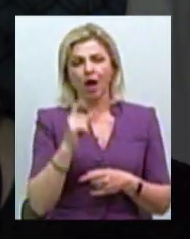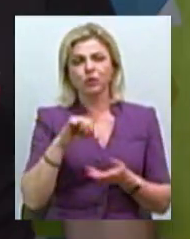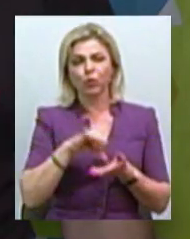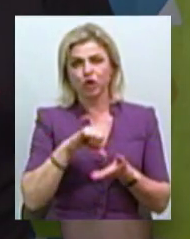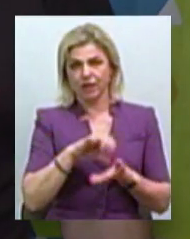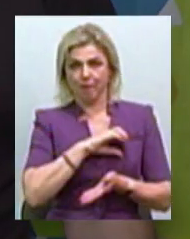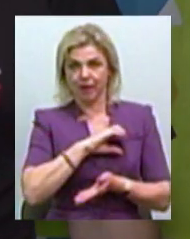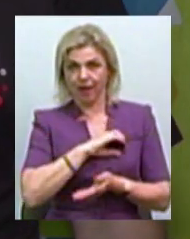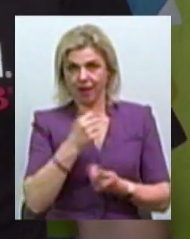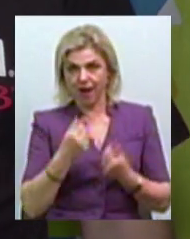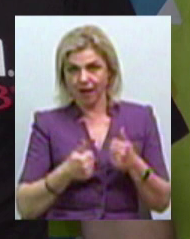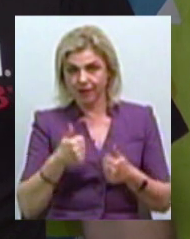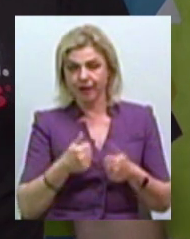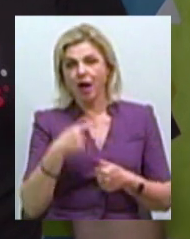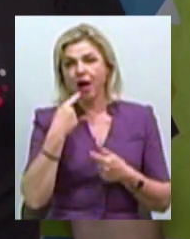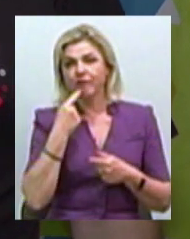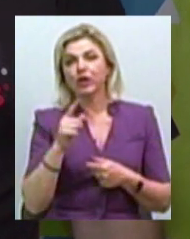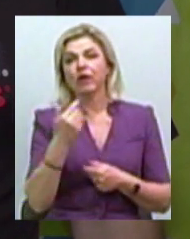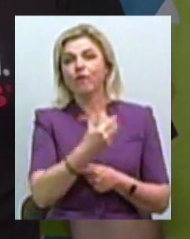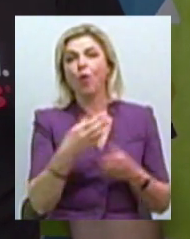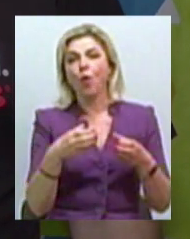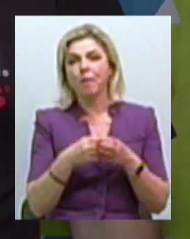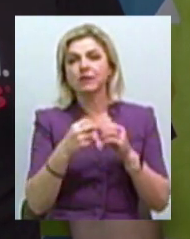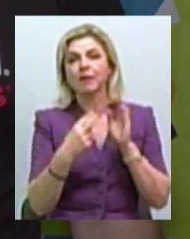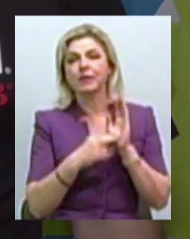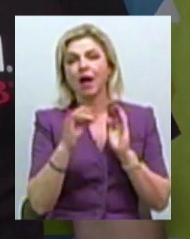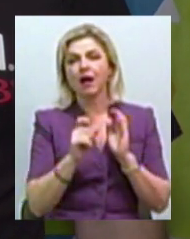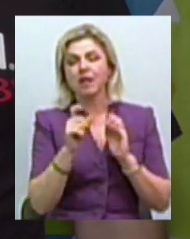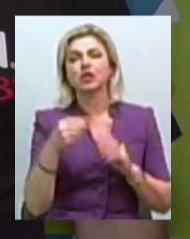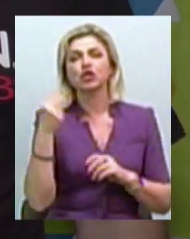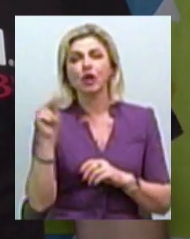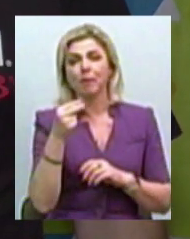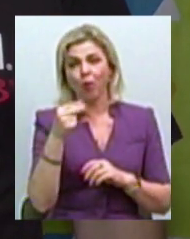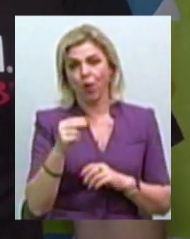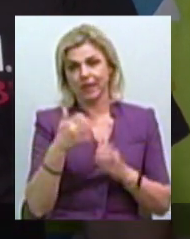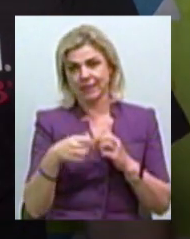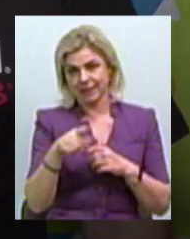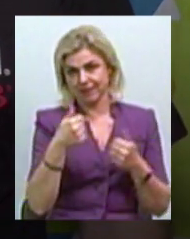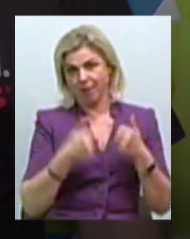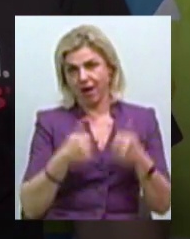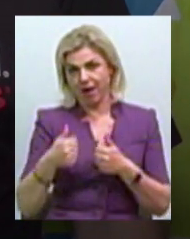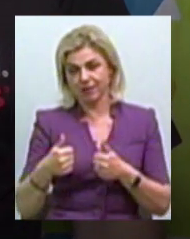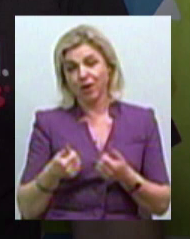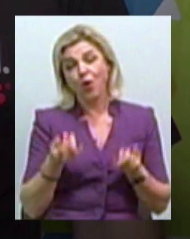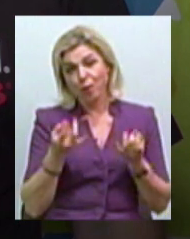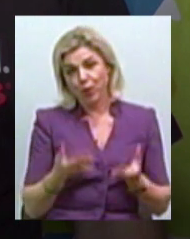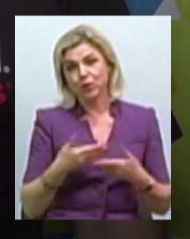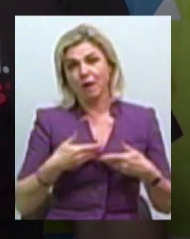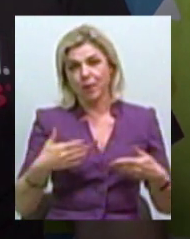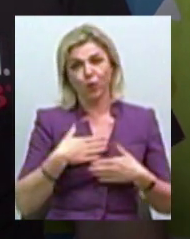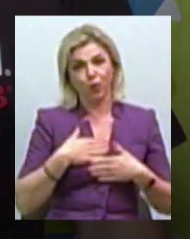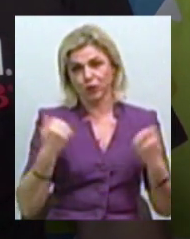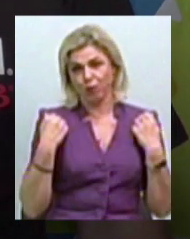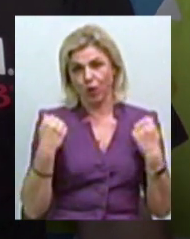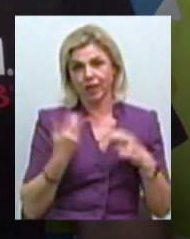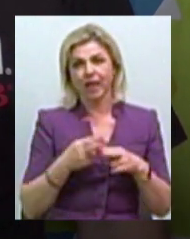учасник спартакіади. Розповідає, його команда – 17-разовий чемпіон цих змагань. Просто ми любимо спорт. Просто ми любимо спорт. Спорт